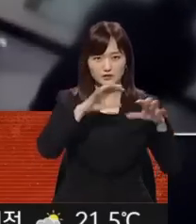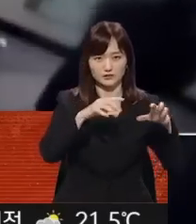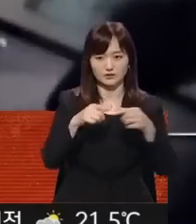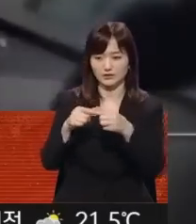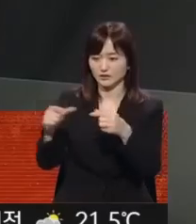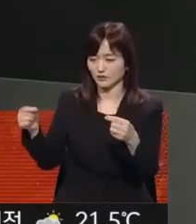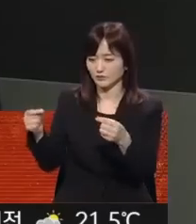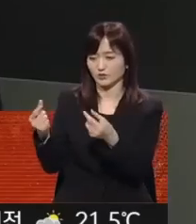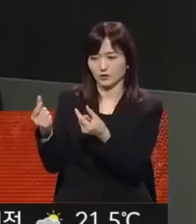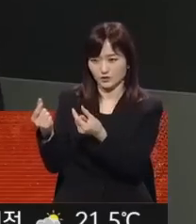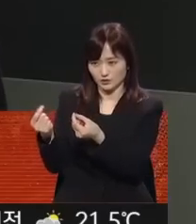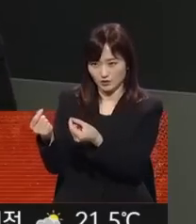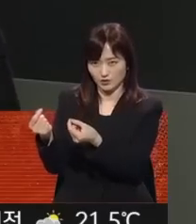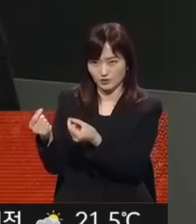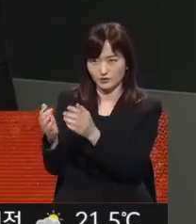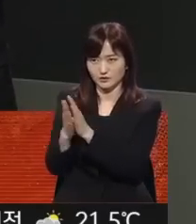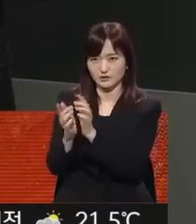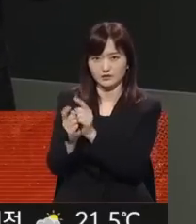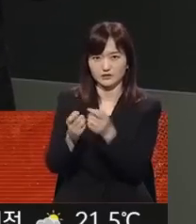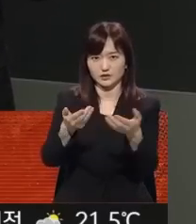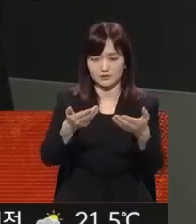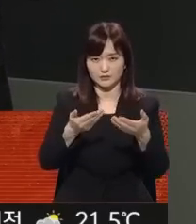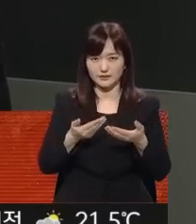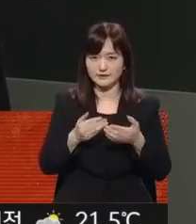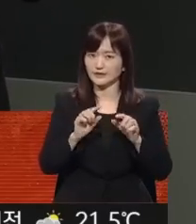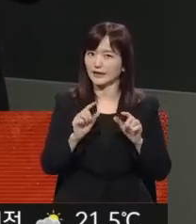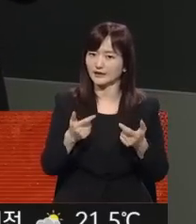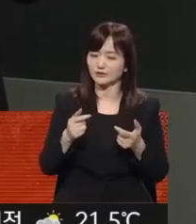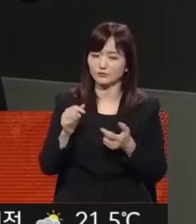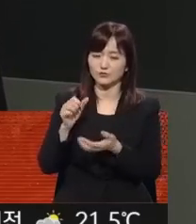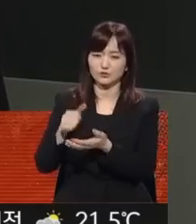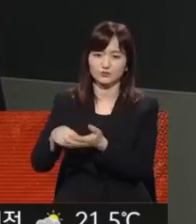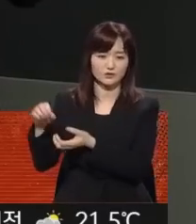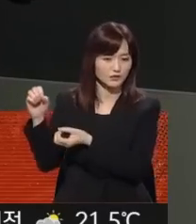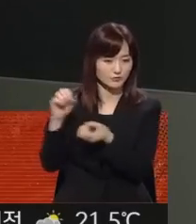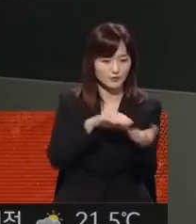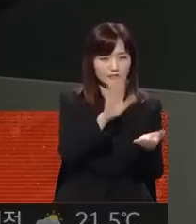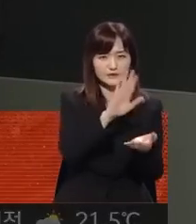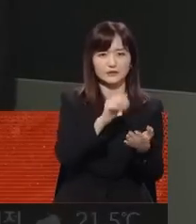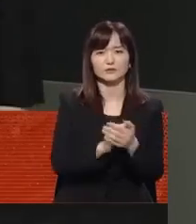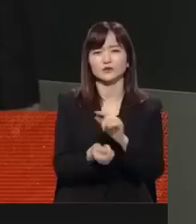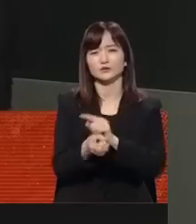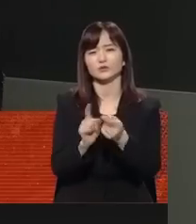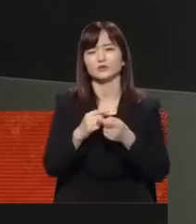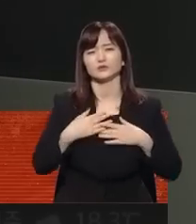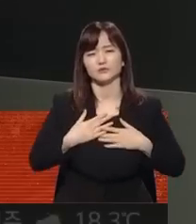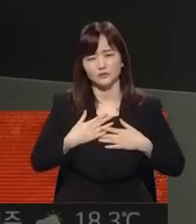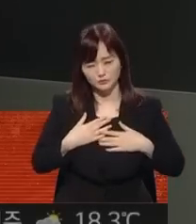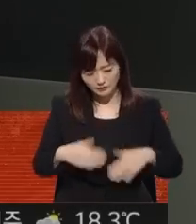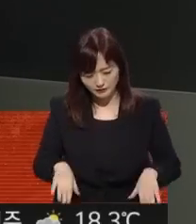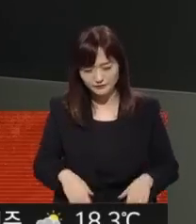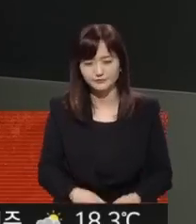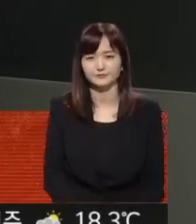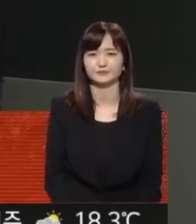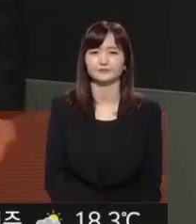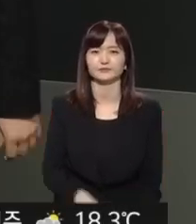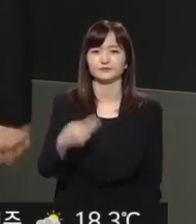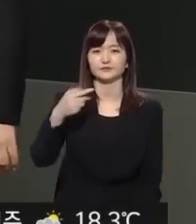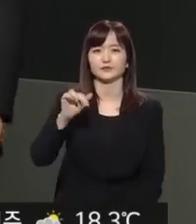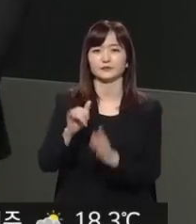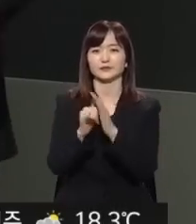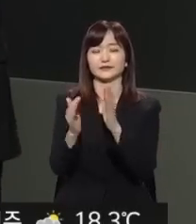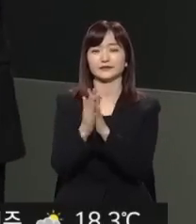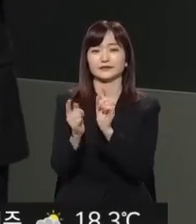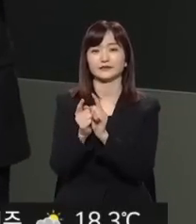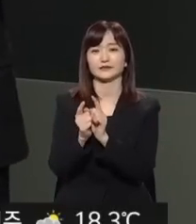수령하지 않으면 배달을 않는 식으로 바뀔지도 모릅니다 만약 그렇게 되면 진짜 서로 서로 피곤해지는 거거든요 자 이번엔 차방 가족께서